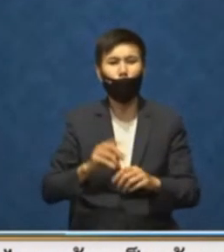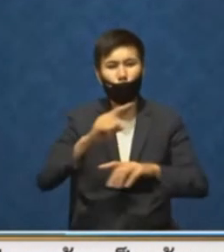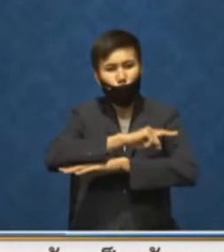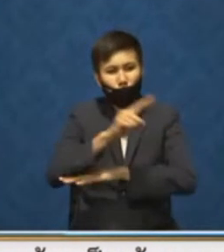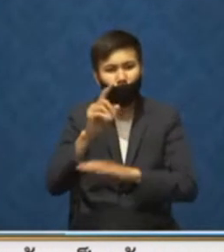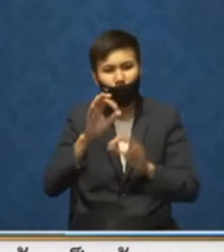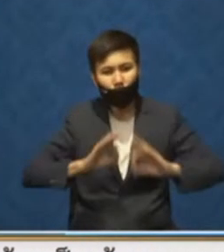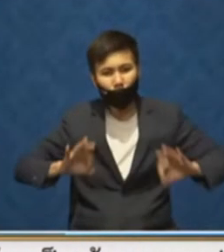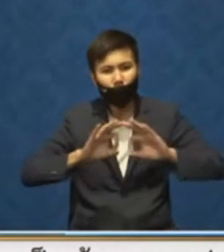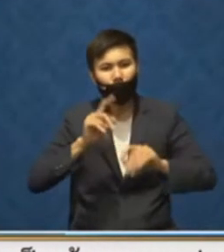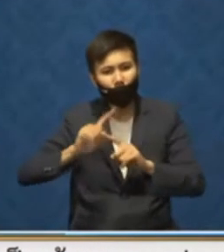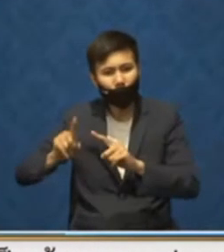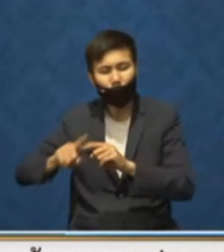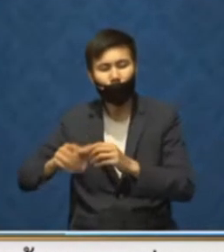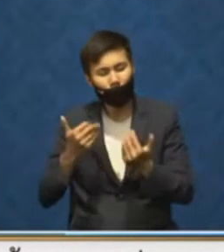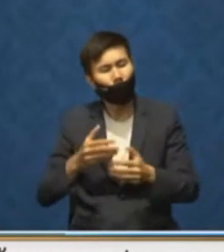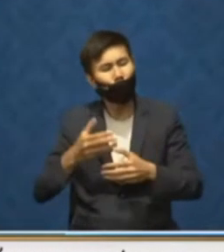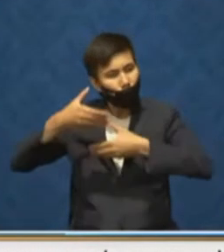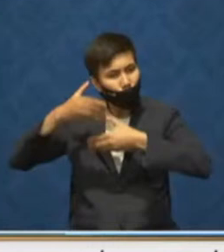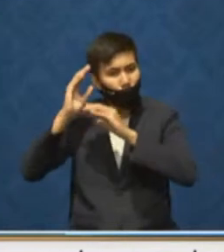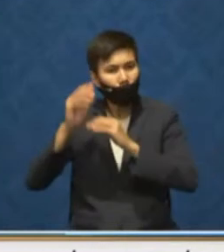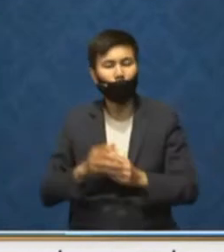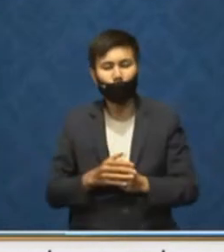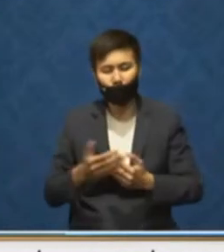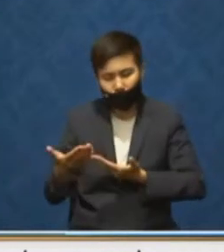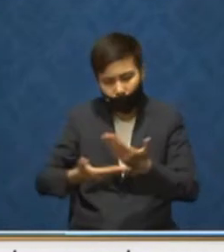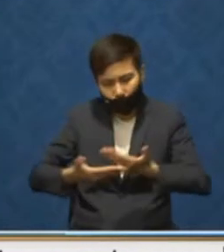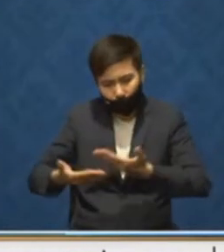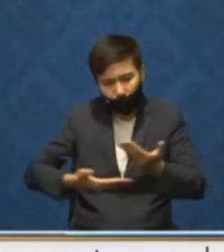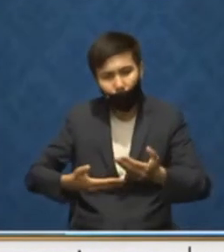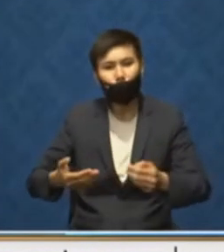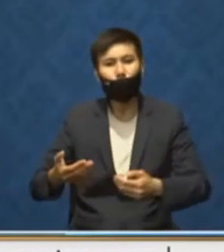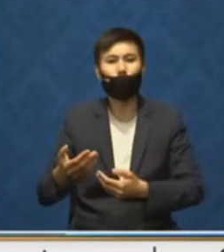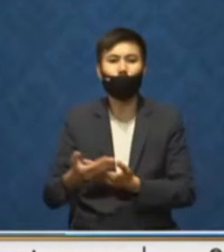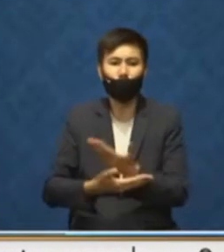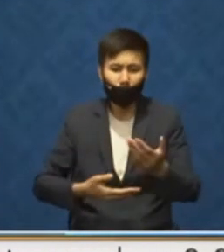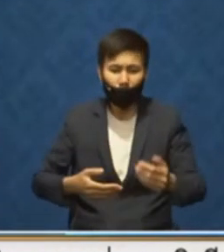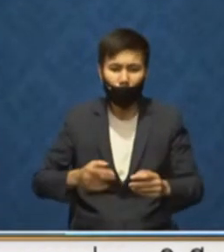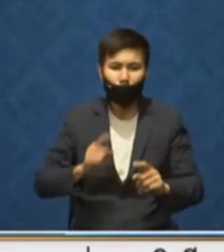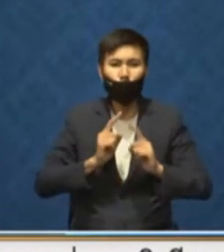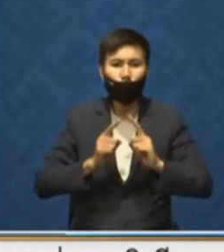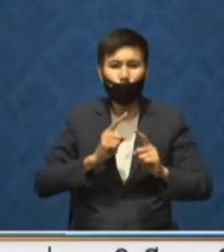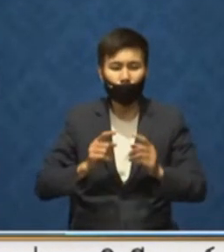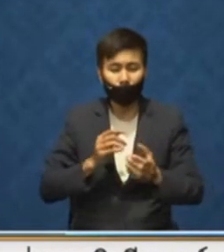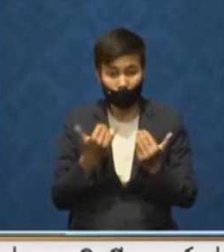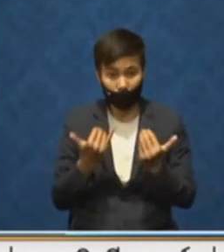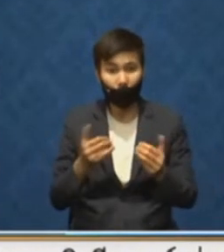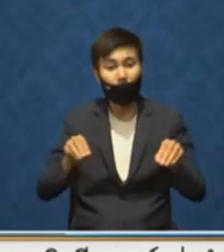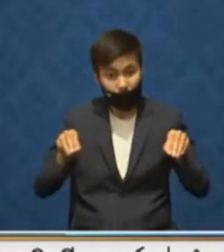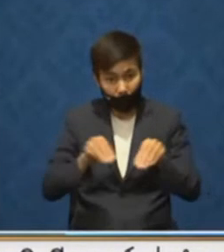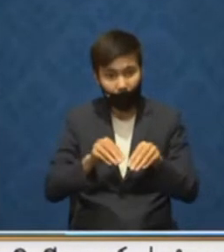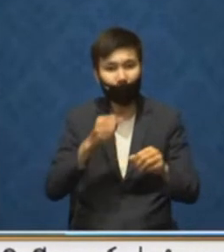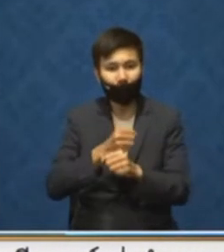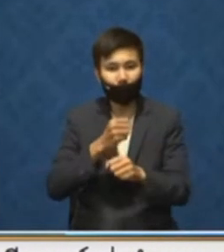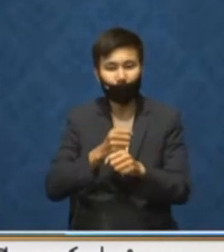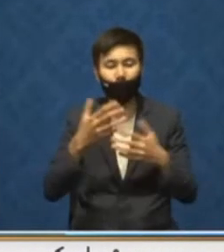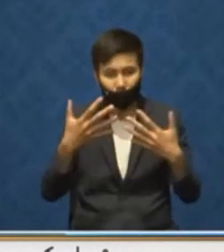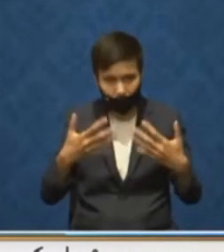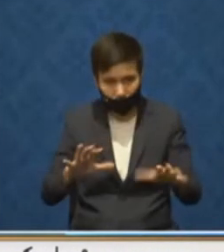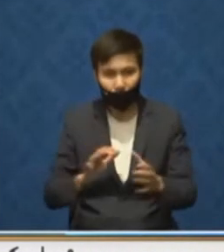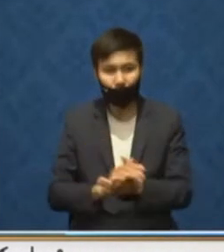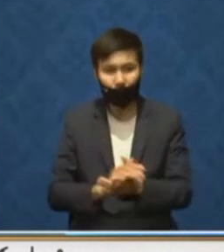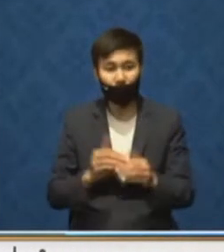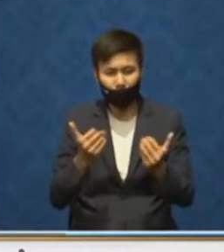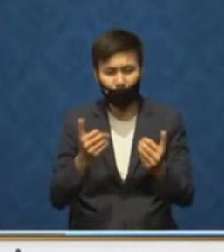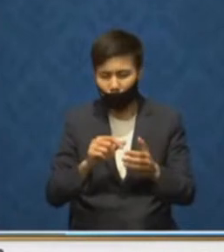ว่าเรื่องนี้มาทบทวนแต่ละหารือร่วมกันนะคะนั้นเราจะเห็นได้ว่ามันใกล้จะสำเร็จแล้วนะเหลือช่วงหนึ่งที่เรามีการปรับ